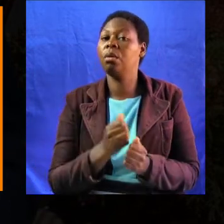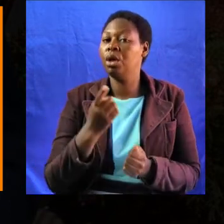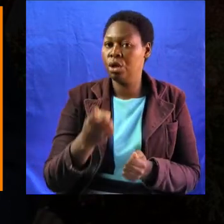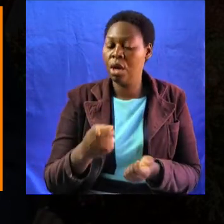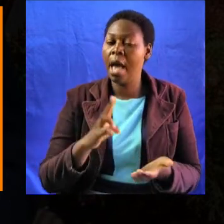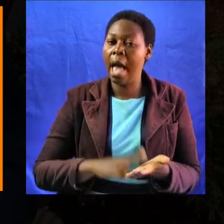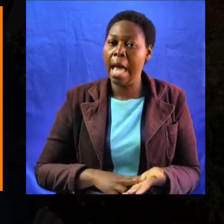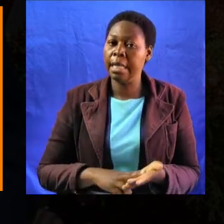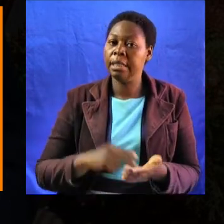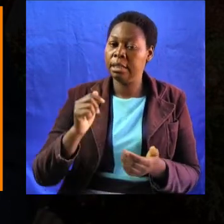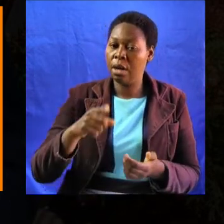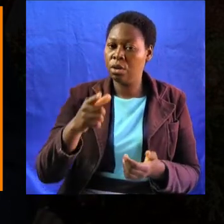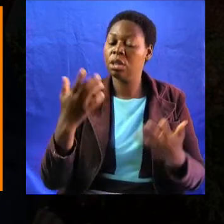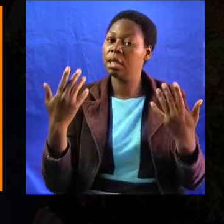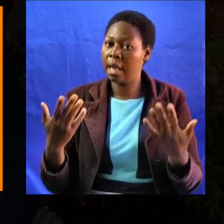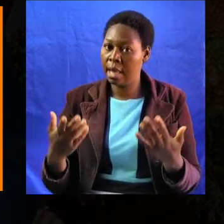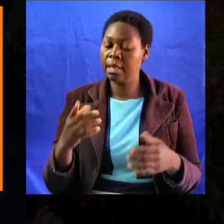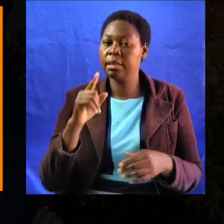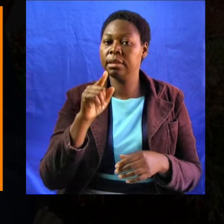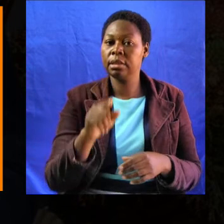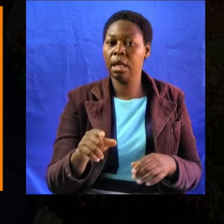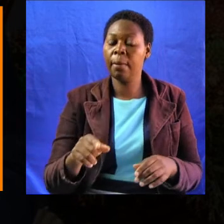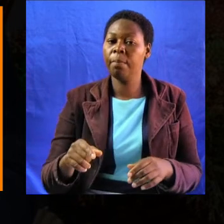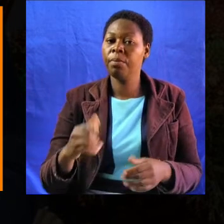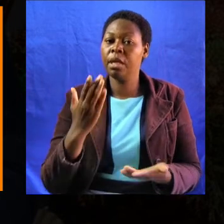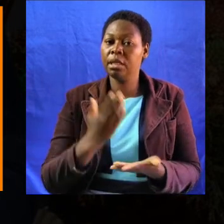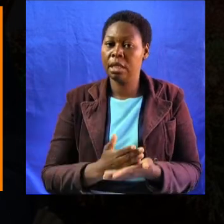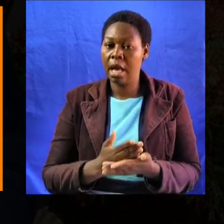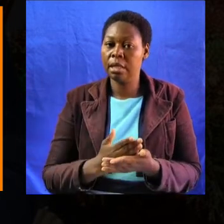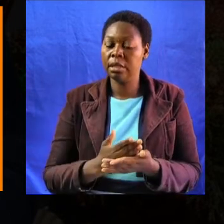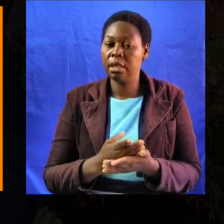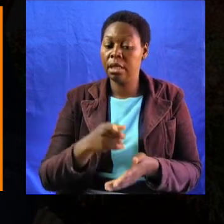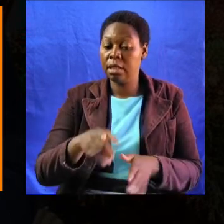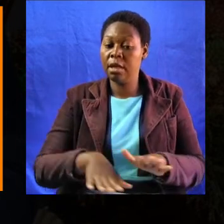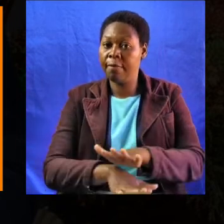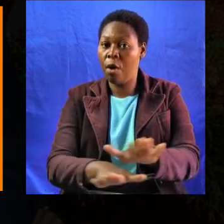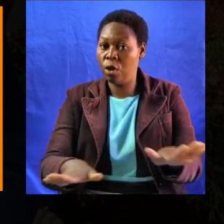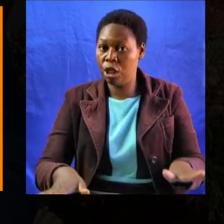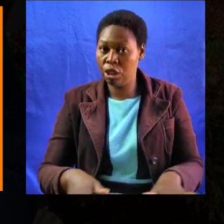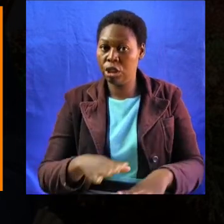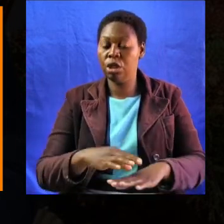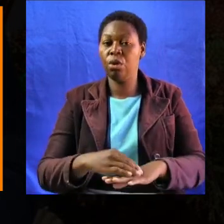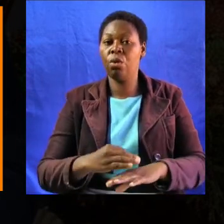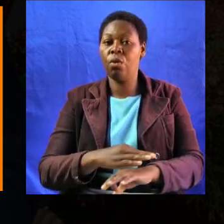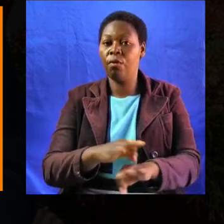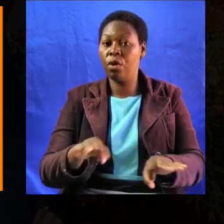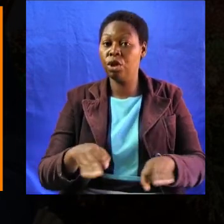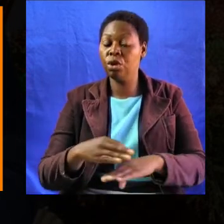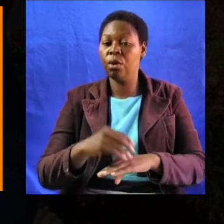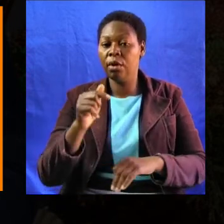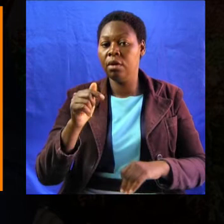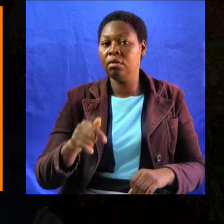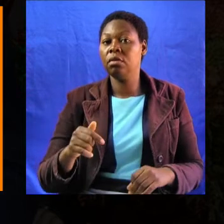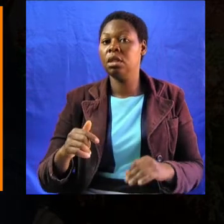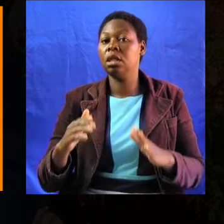maoko aZerubabheri akateya nheyo dzeimba ino, maoko ake achaipedzisavo. Ipapo iwe uchaziva kuti Jehovha